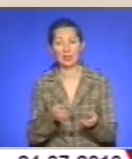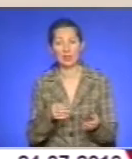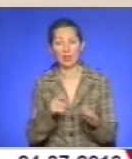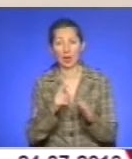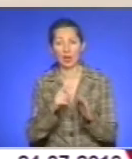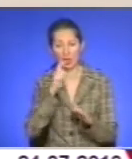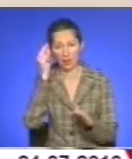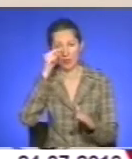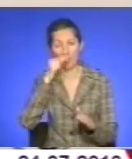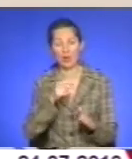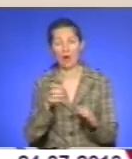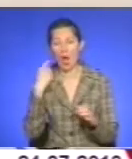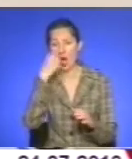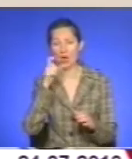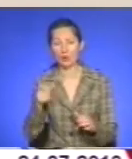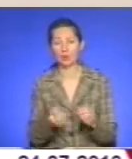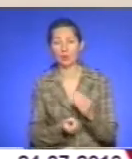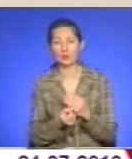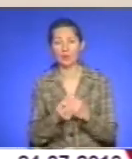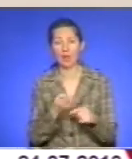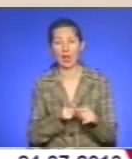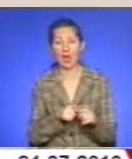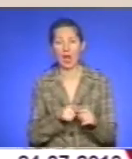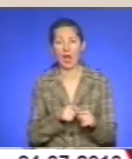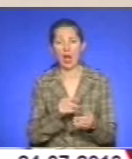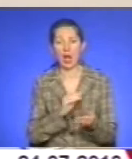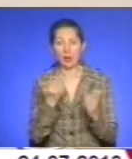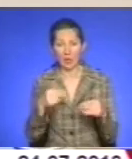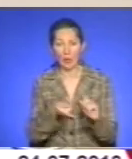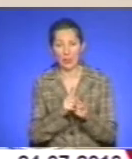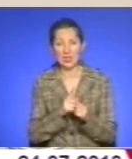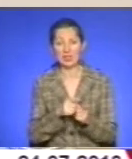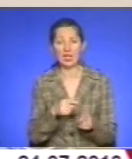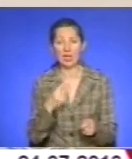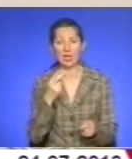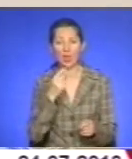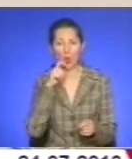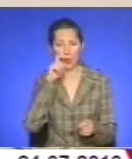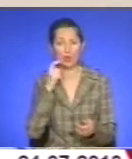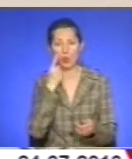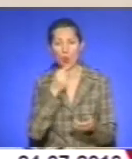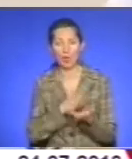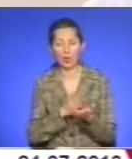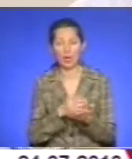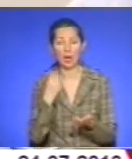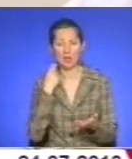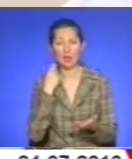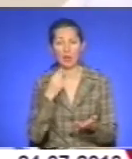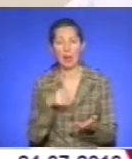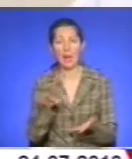використані, це зараз перекладений на українську мову вже є, це англійський варіант був Стенлі або Станіслав Ковальський, місто загублене в